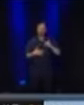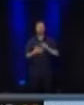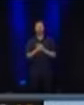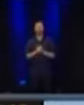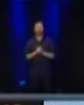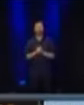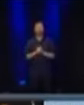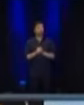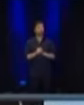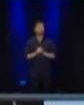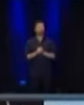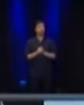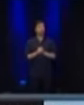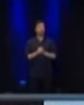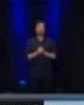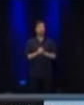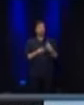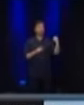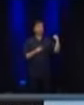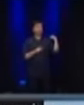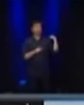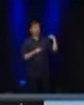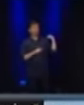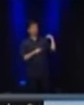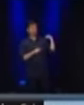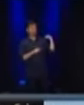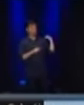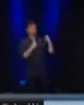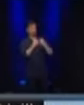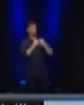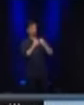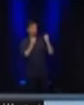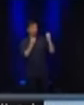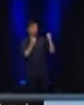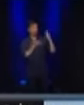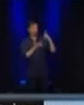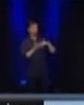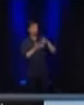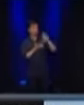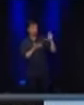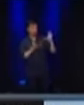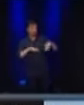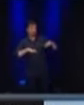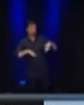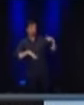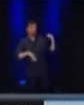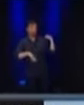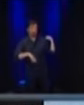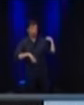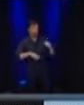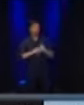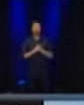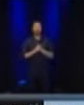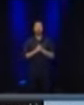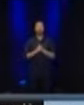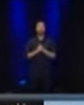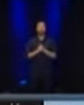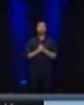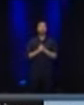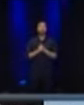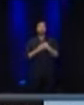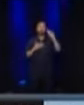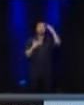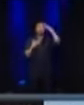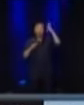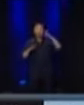personnes devant le Centre Bell. Il faut comprendre aussi qu'à l'extérieur, il y a moins de risques qu'à l'intérieur. Je ne dis pas qu'il n'y